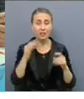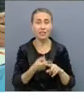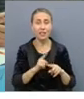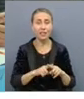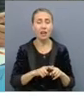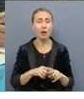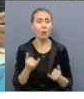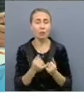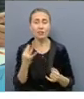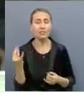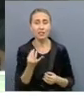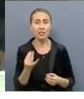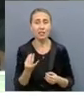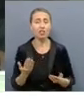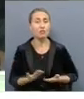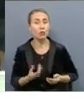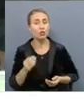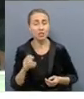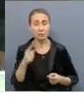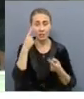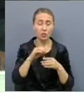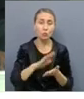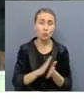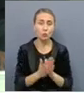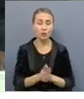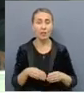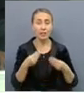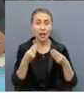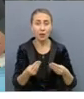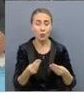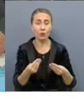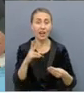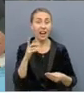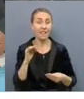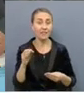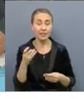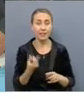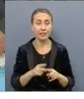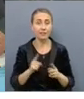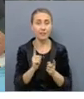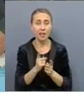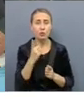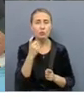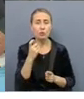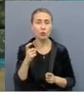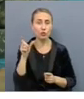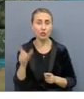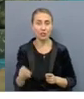студенческая общественность, какие технические условия им предоставляет кафедра. Во встрече приняли участие порядка 100 курсантов